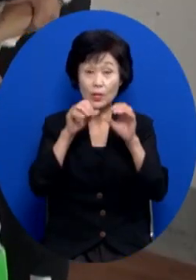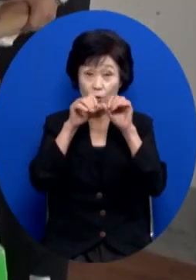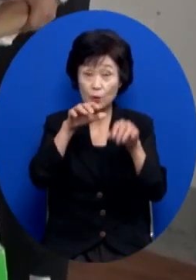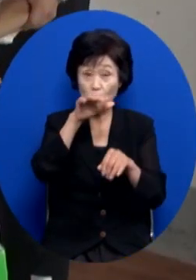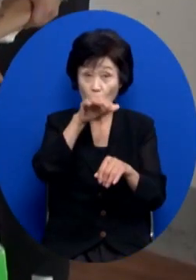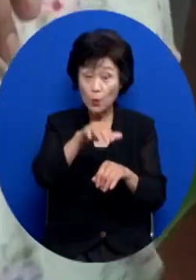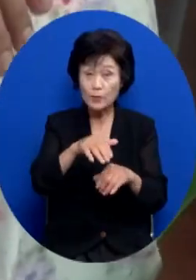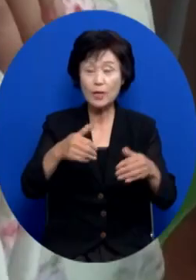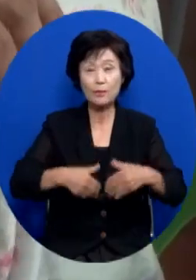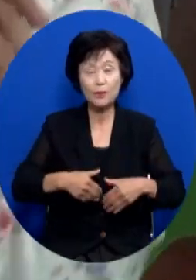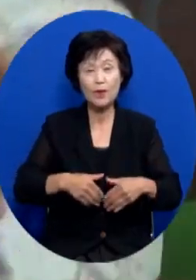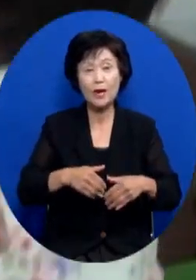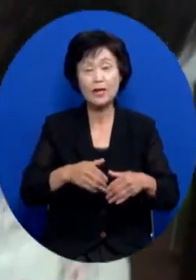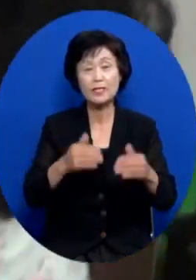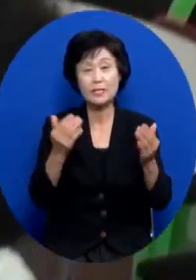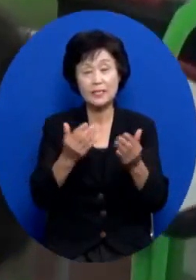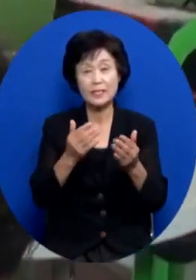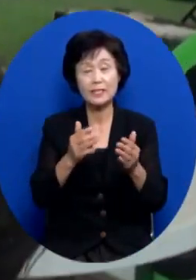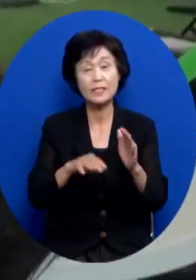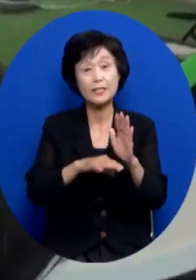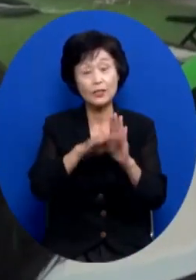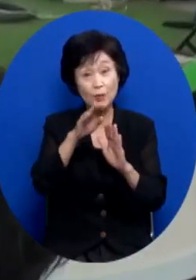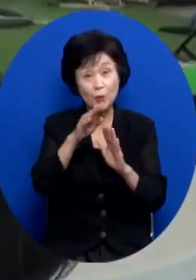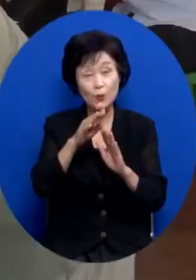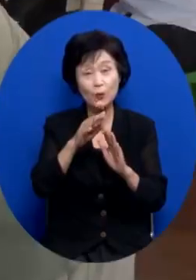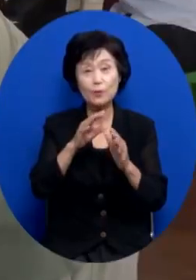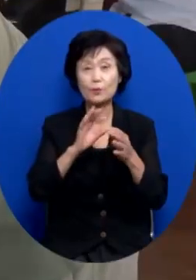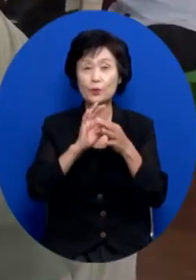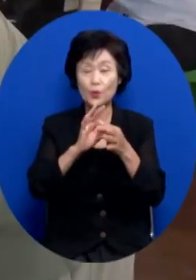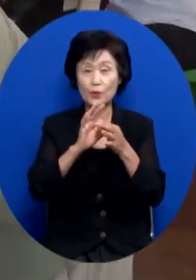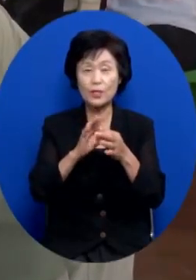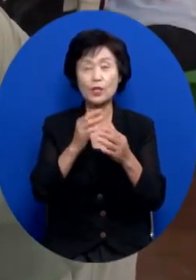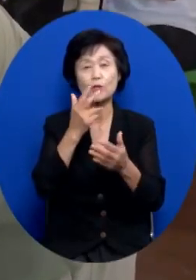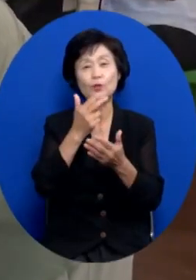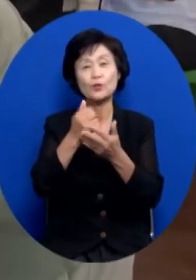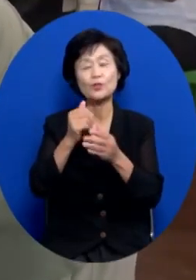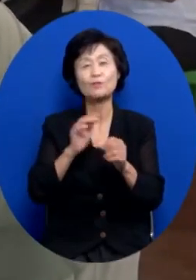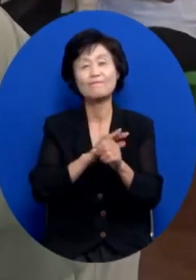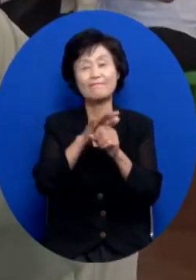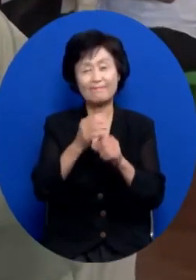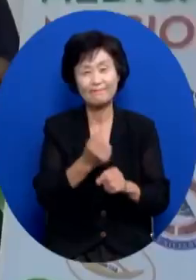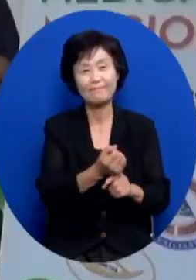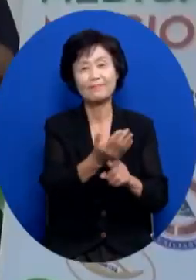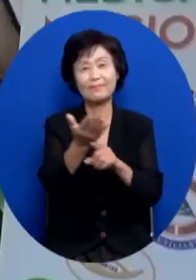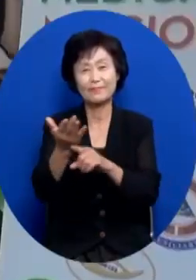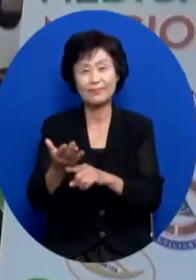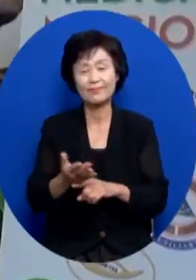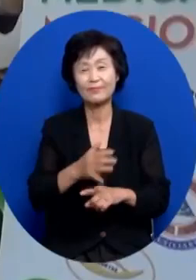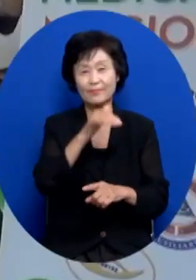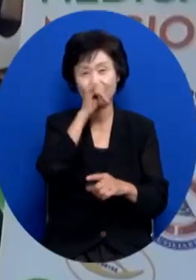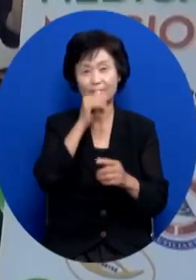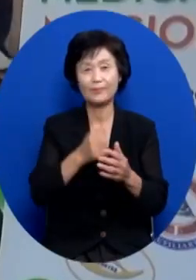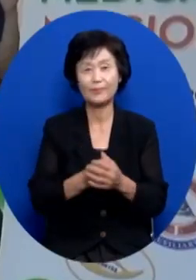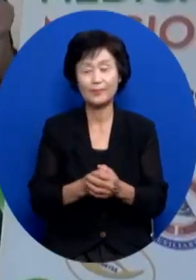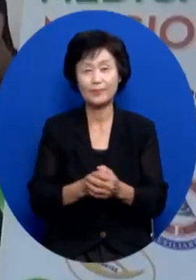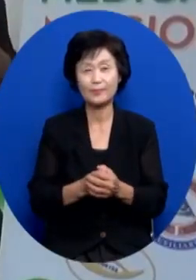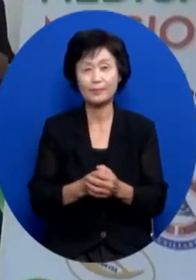필요를 채우는 사역을 통해 주님의 사랑이 전해지고 있습니다. 필리핀 다고판에서 CTS 뉴스 윤여일입니다.